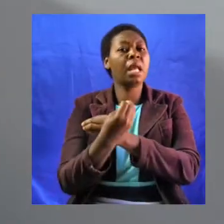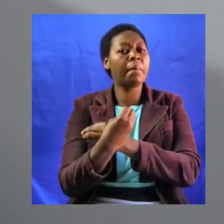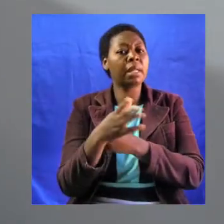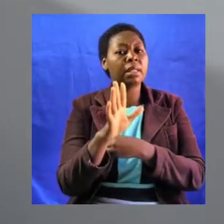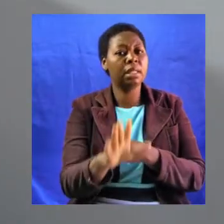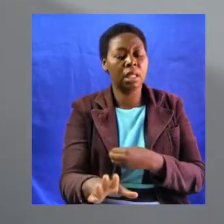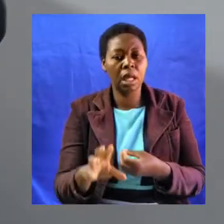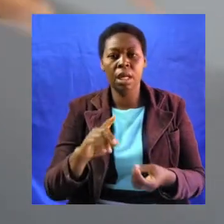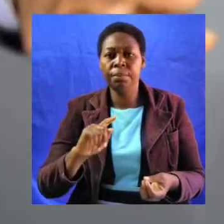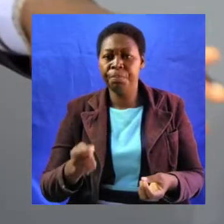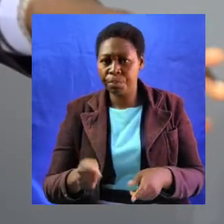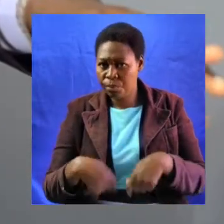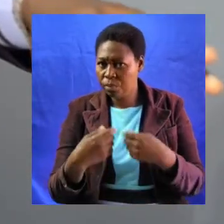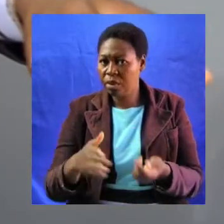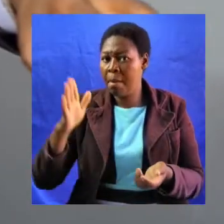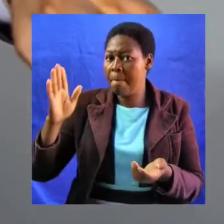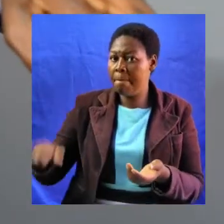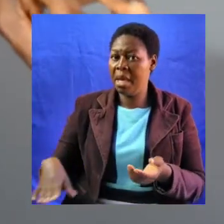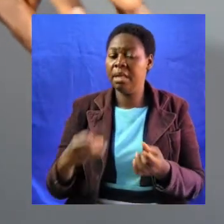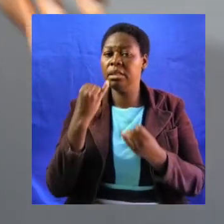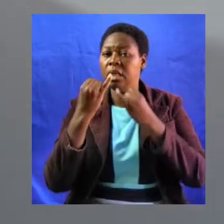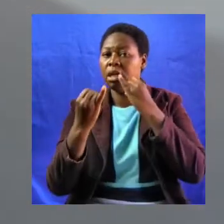report yainosvika kuna Cyrus